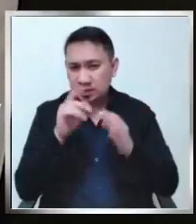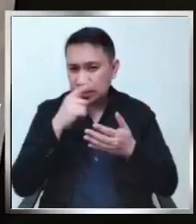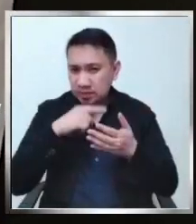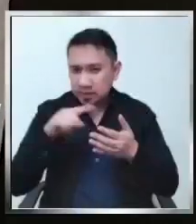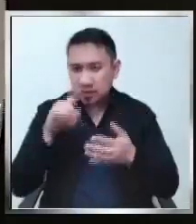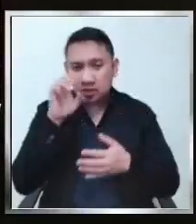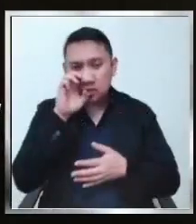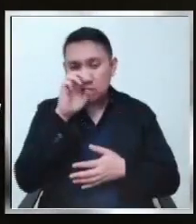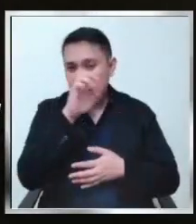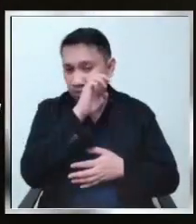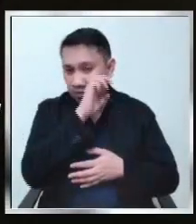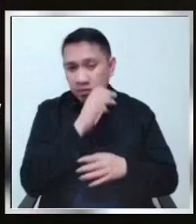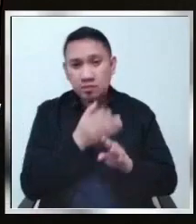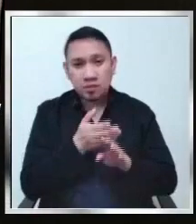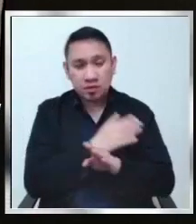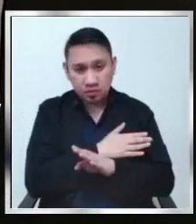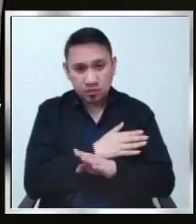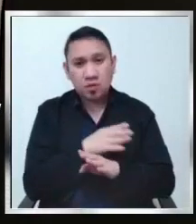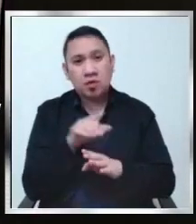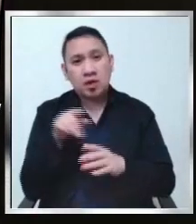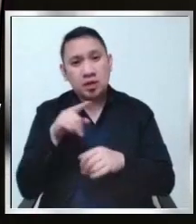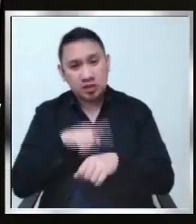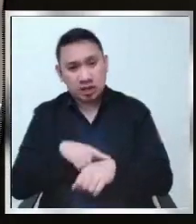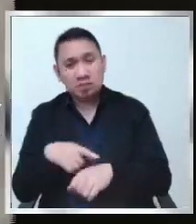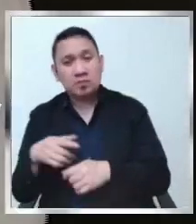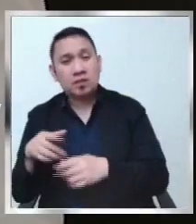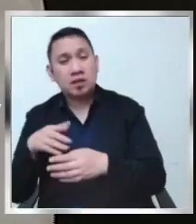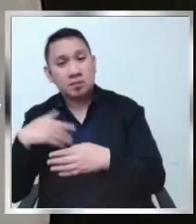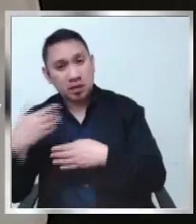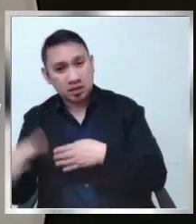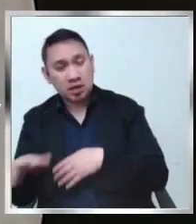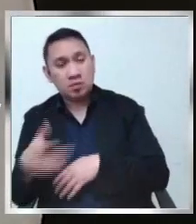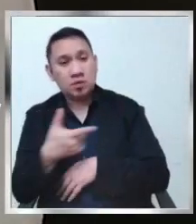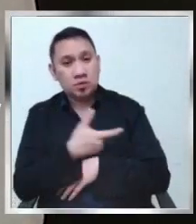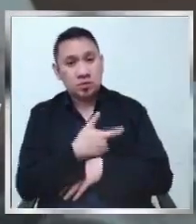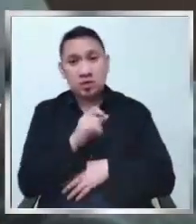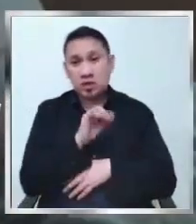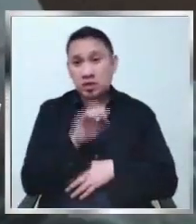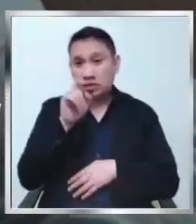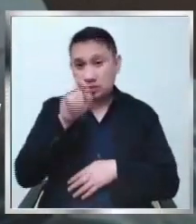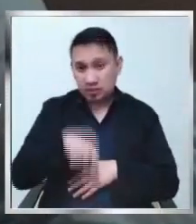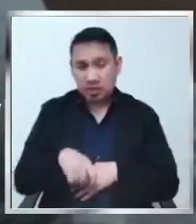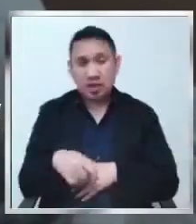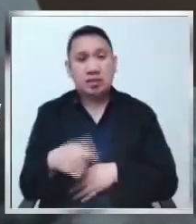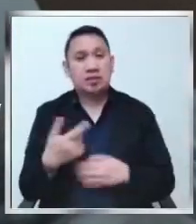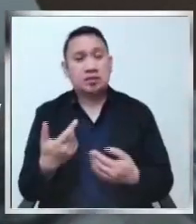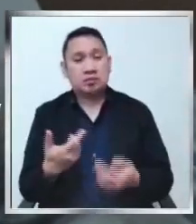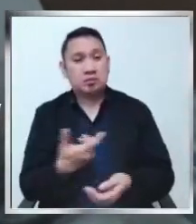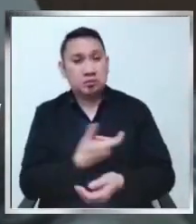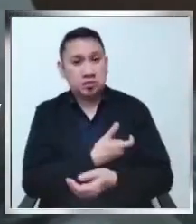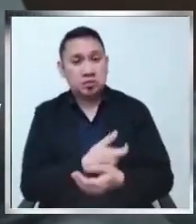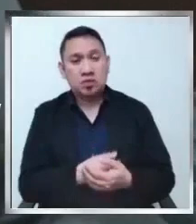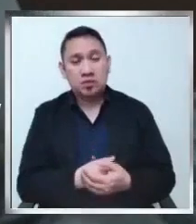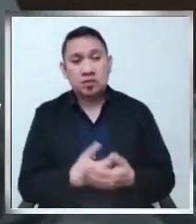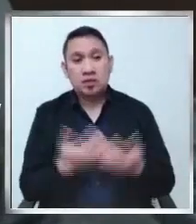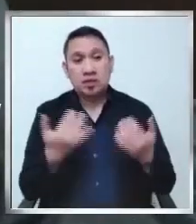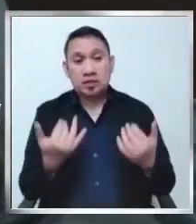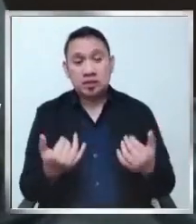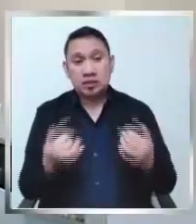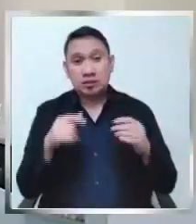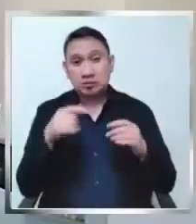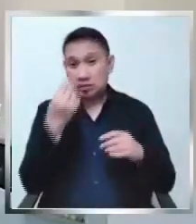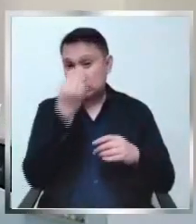during and after the injections kung kailangan talaga nila ng steroids Agad din siyang sumailalim sa laser